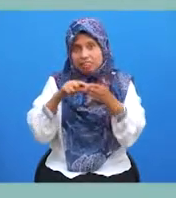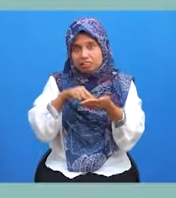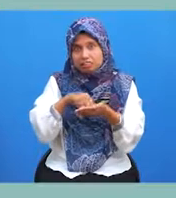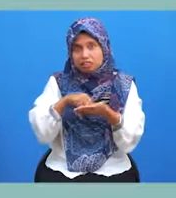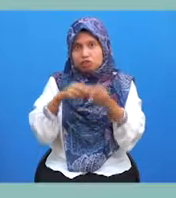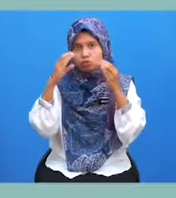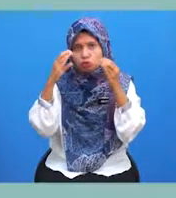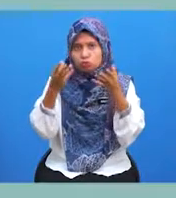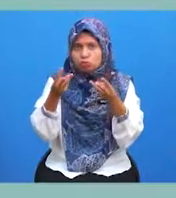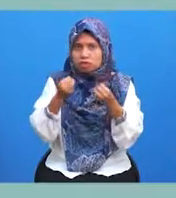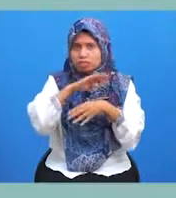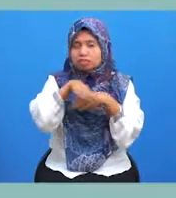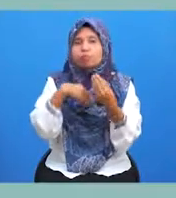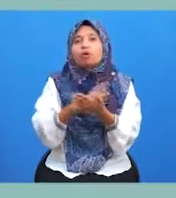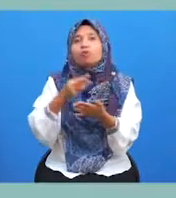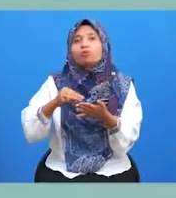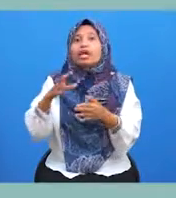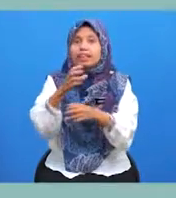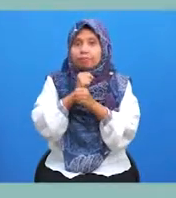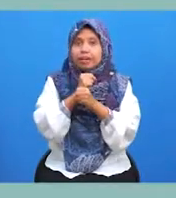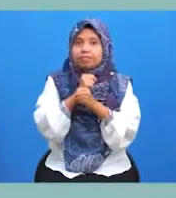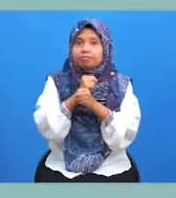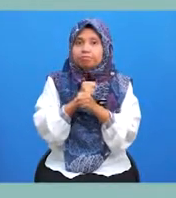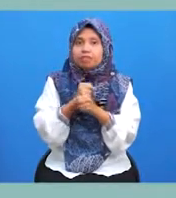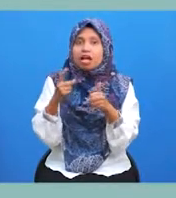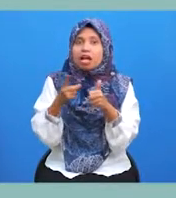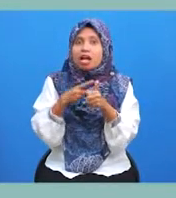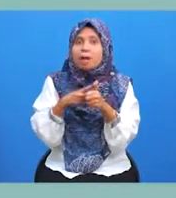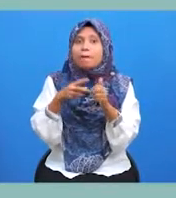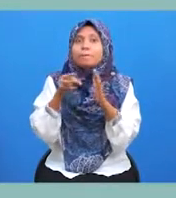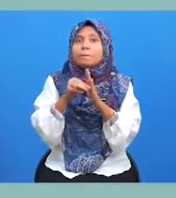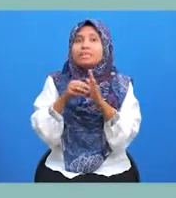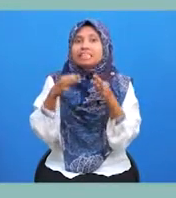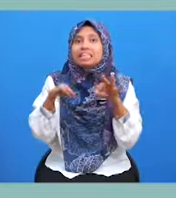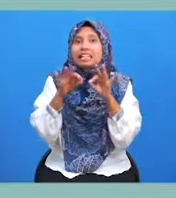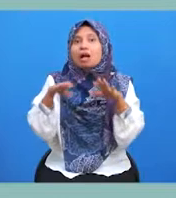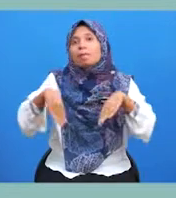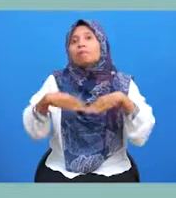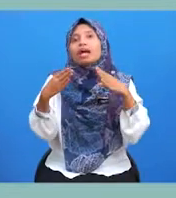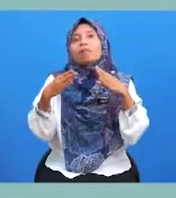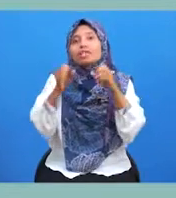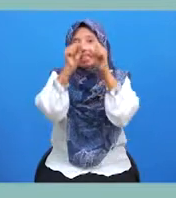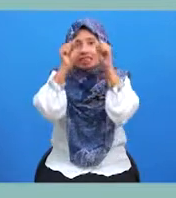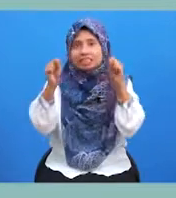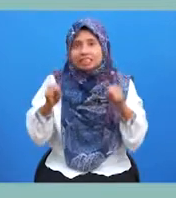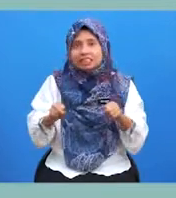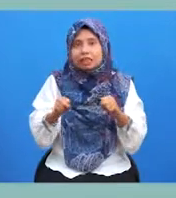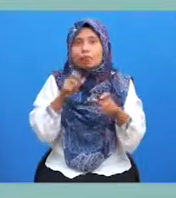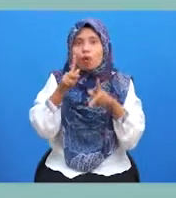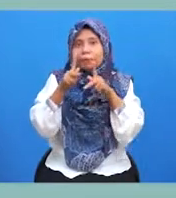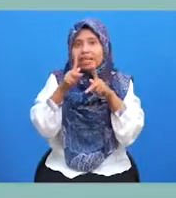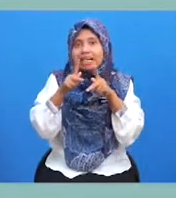cikgu berharap murid-murid dapat memerihalkan bagaimana sistem